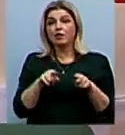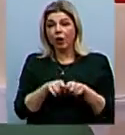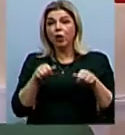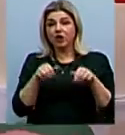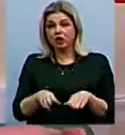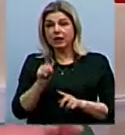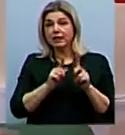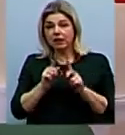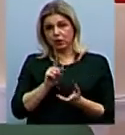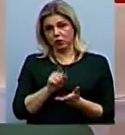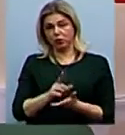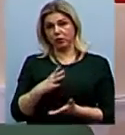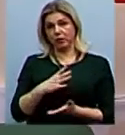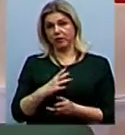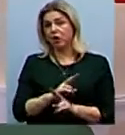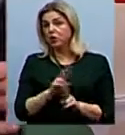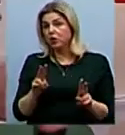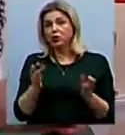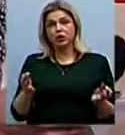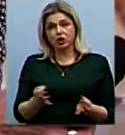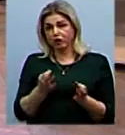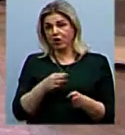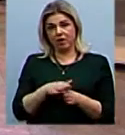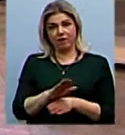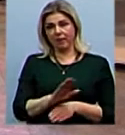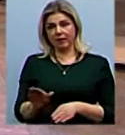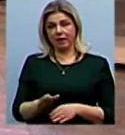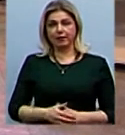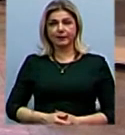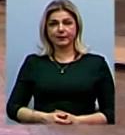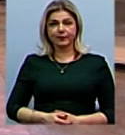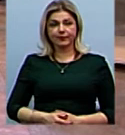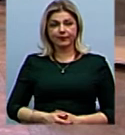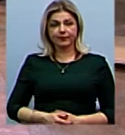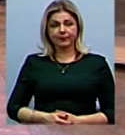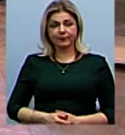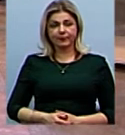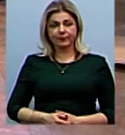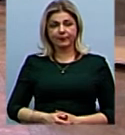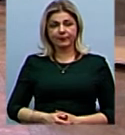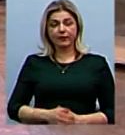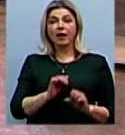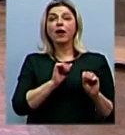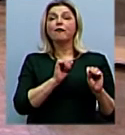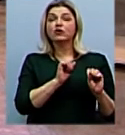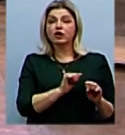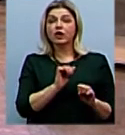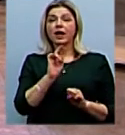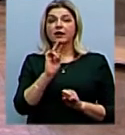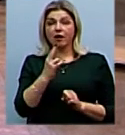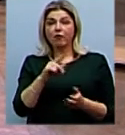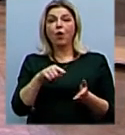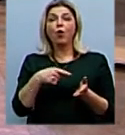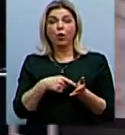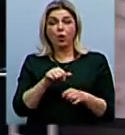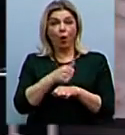быть. Но никто ничего не выполняет. Пан Михайло. Отчасти как бы в защиту Николаевскому городскому углу